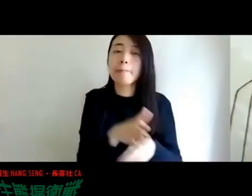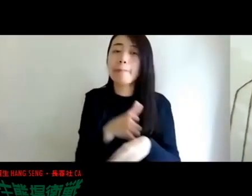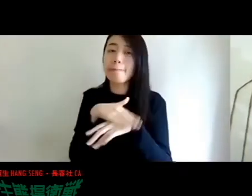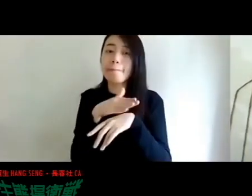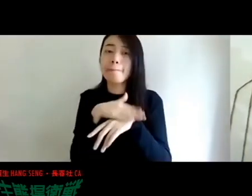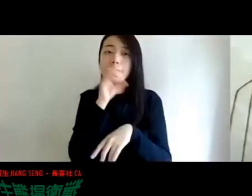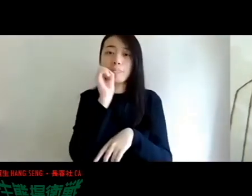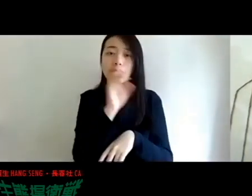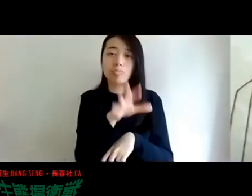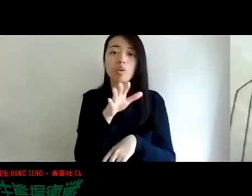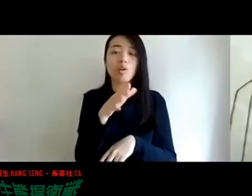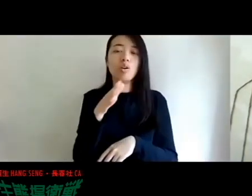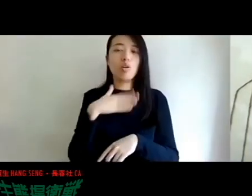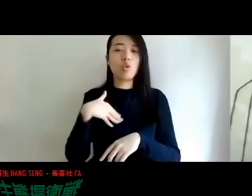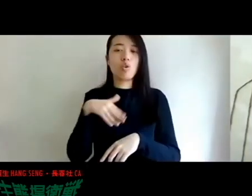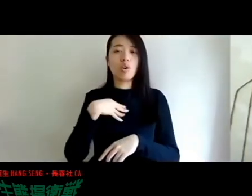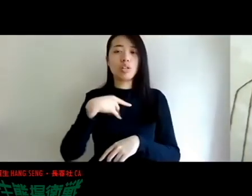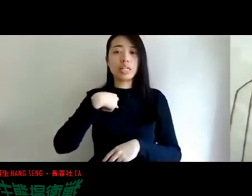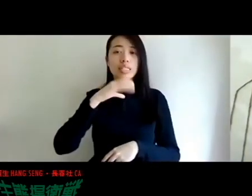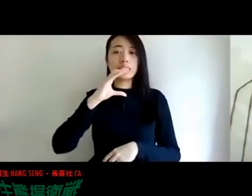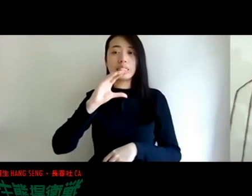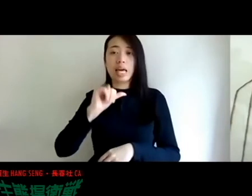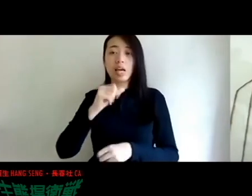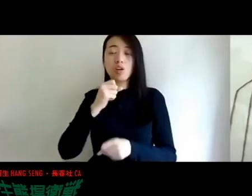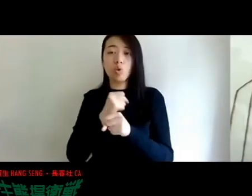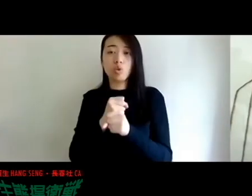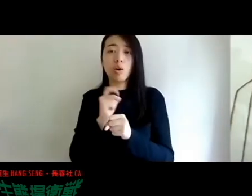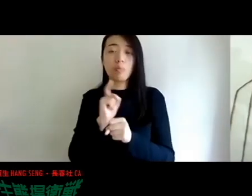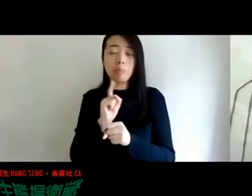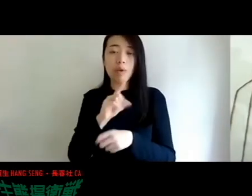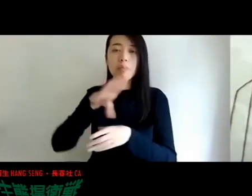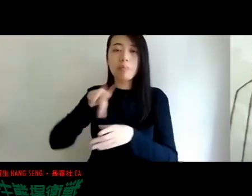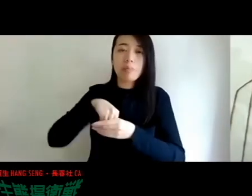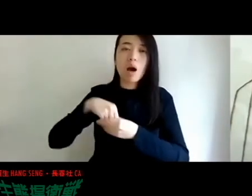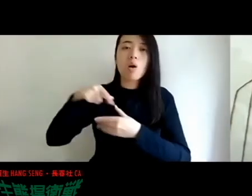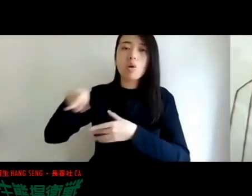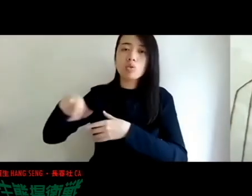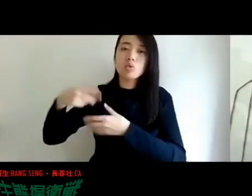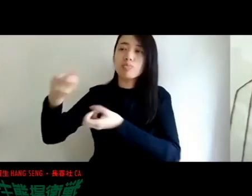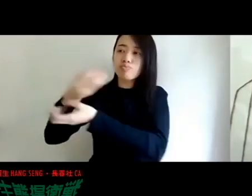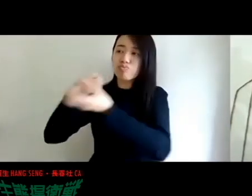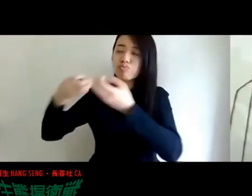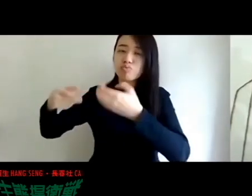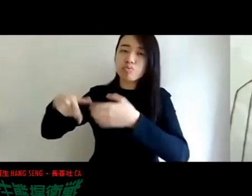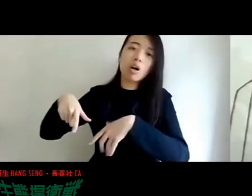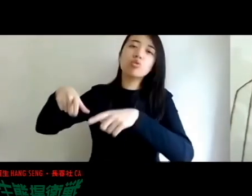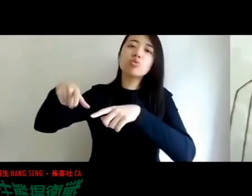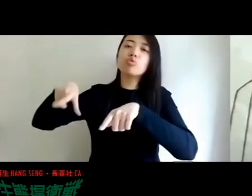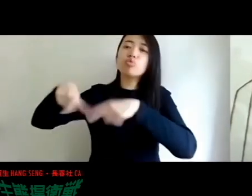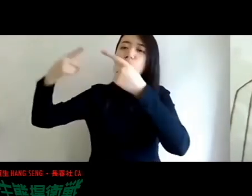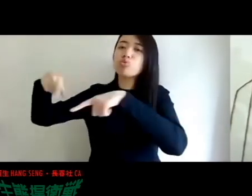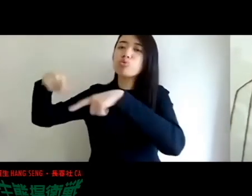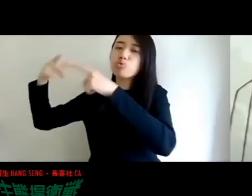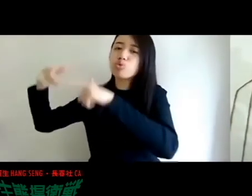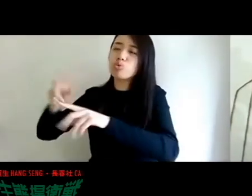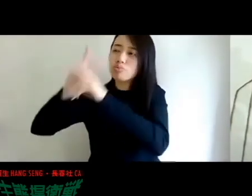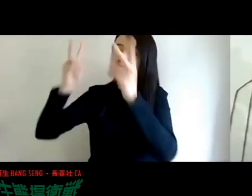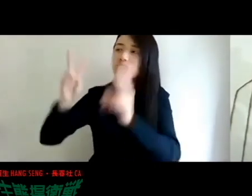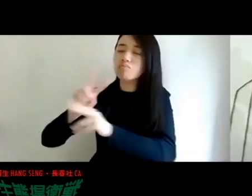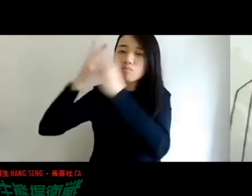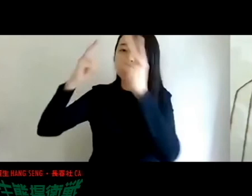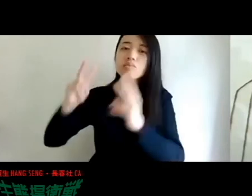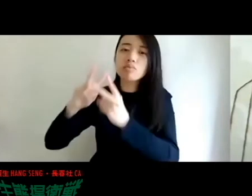有做一啲喺郊野公園裏面去做城鄉化嘅工作嘅。咁希望大家咧都繼續去留意住我哋啦。